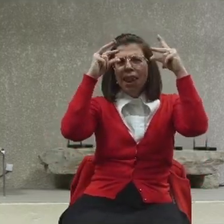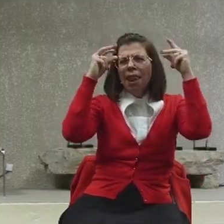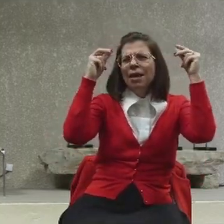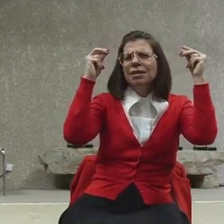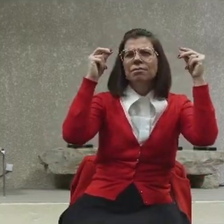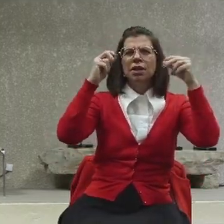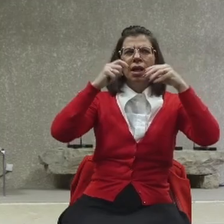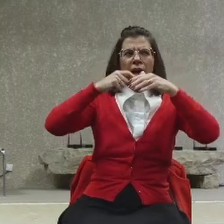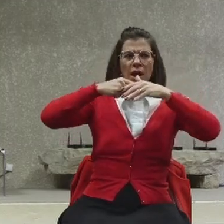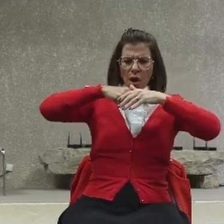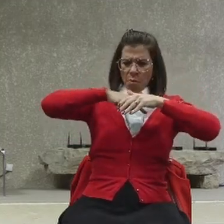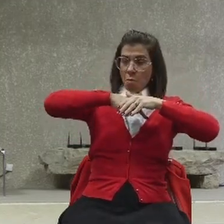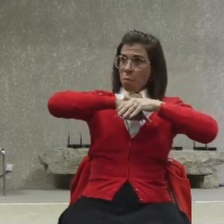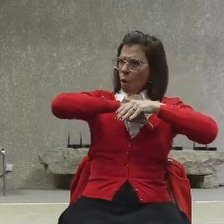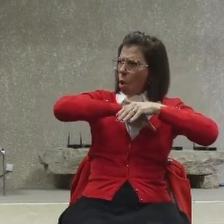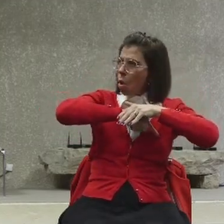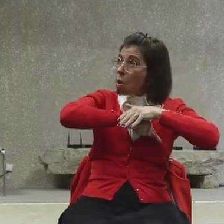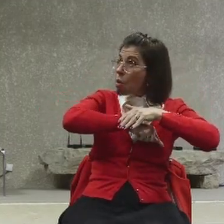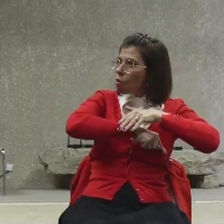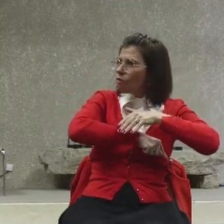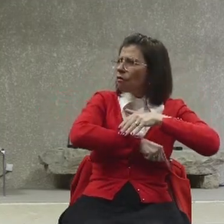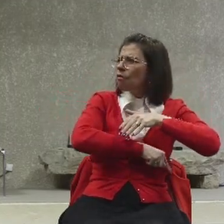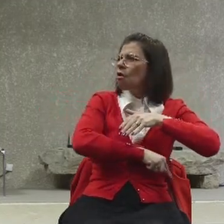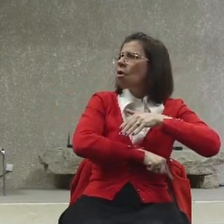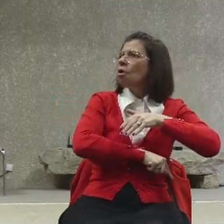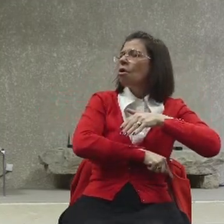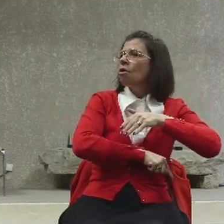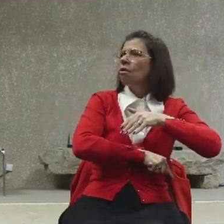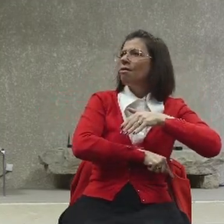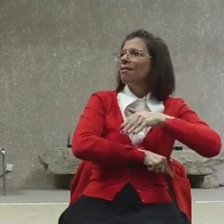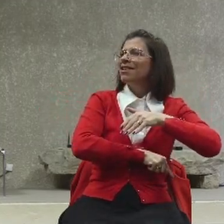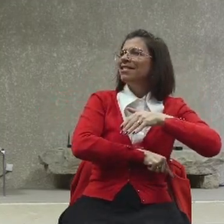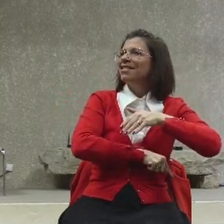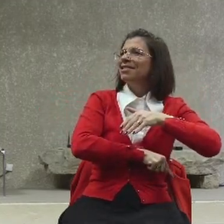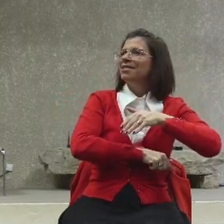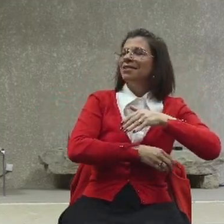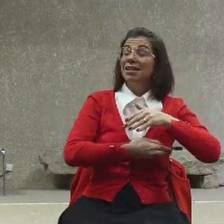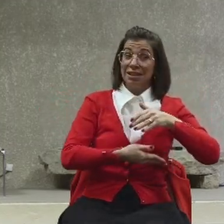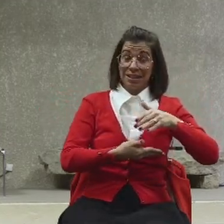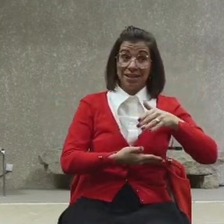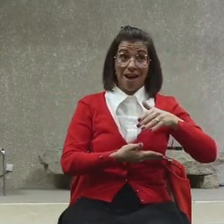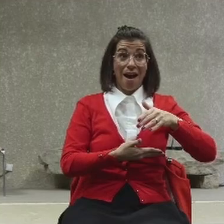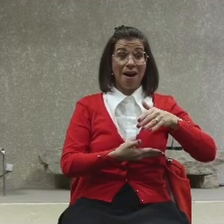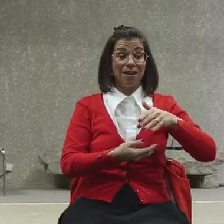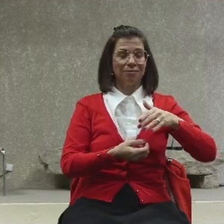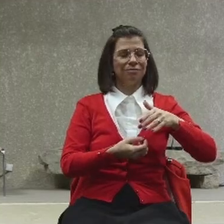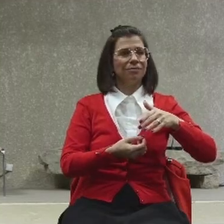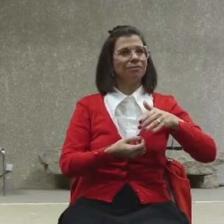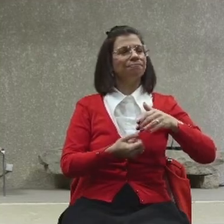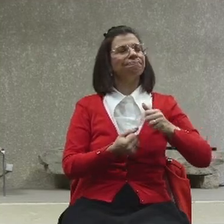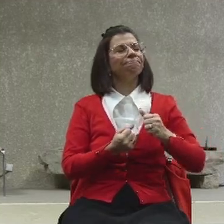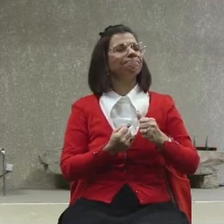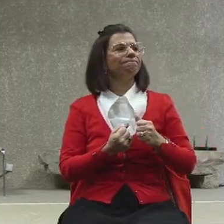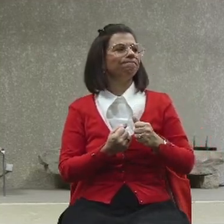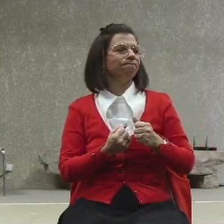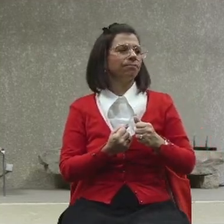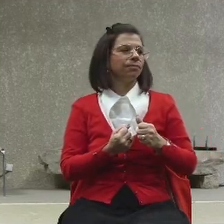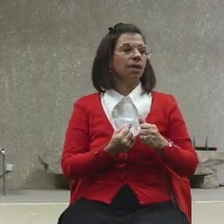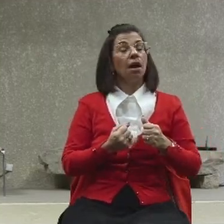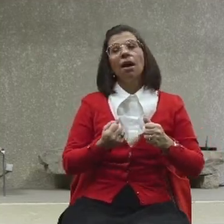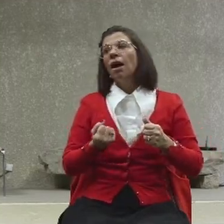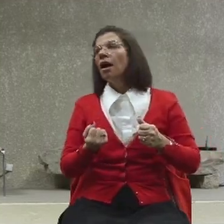vivant. On est bien présent ici, ce matin. C'est l'être intérieur. Et notre intérieur est